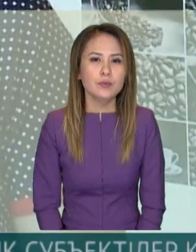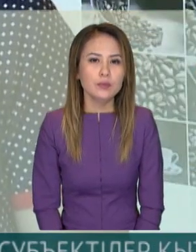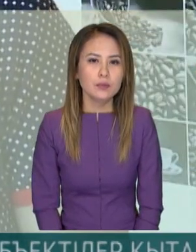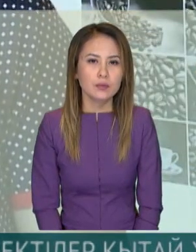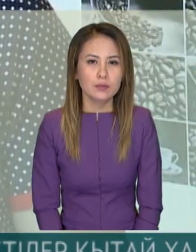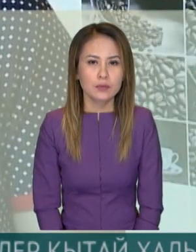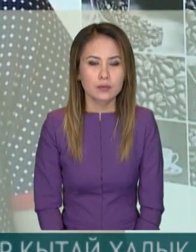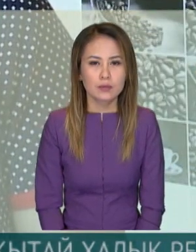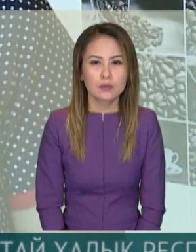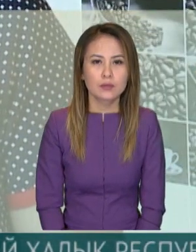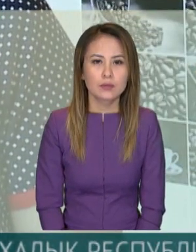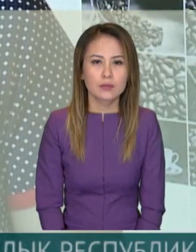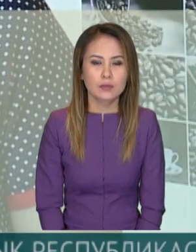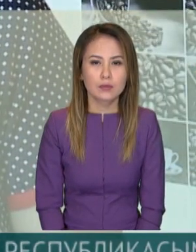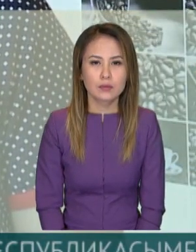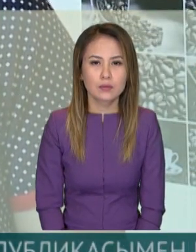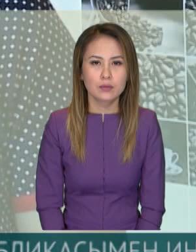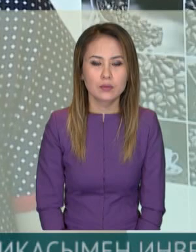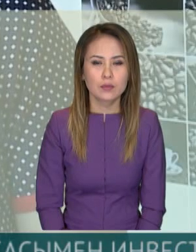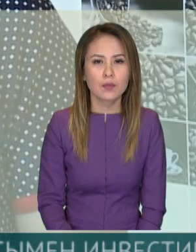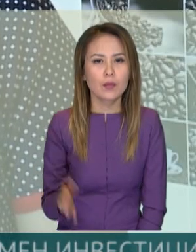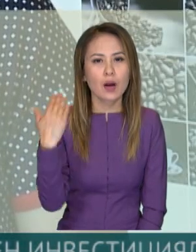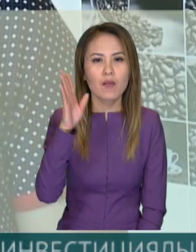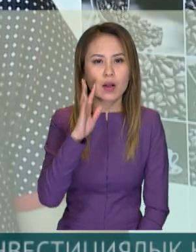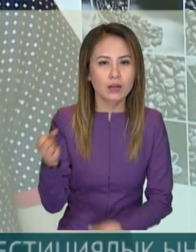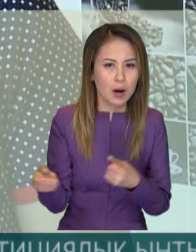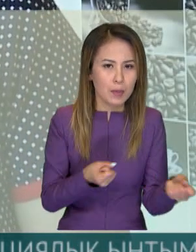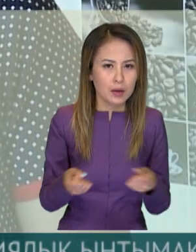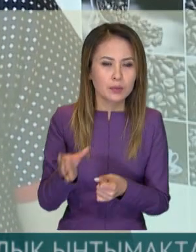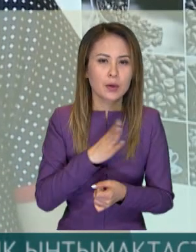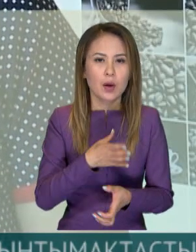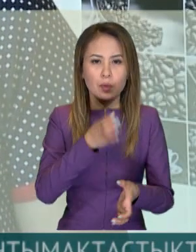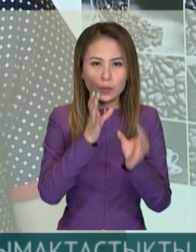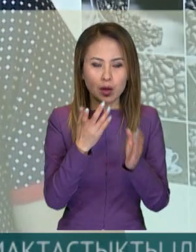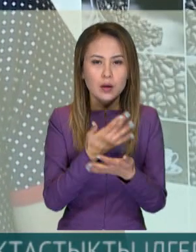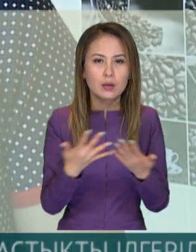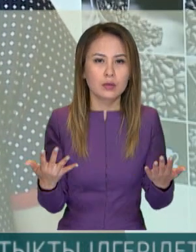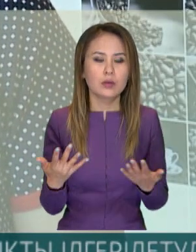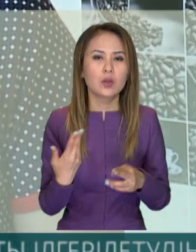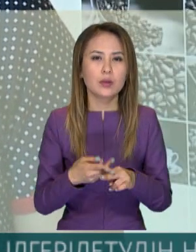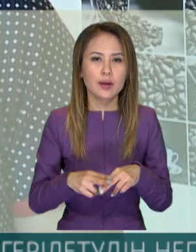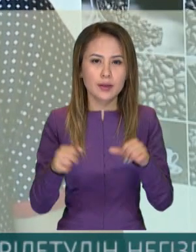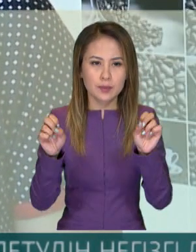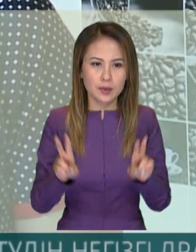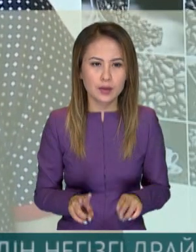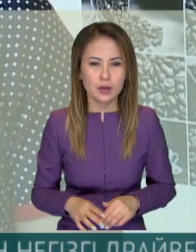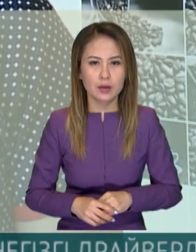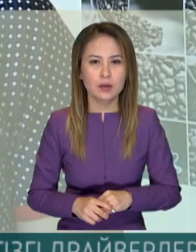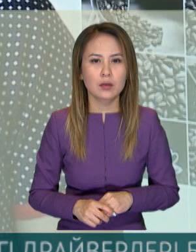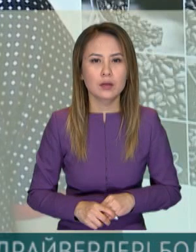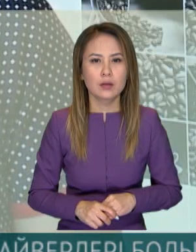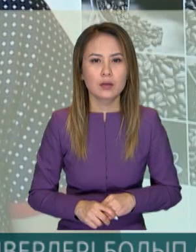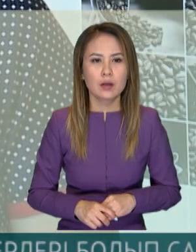Оған дейін суды тасып ішкен болатынбыз, арнайы жаңаға су